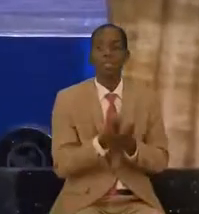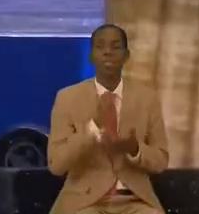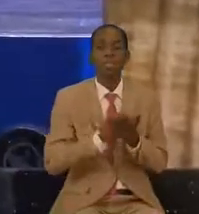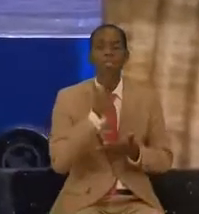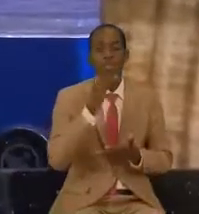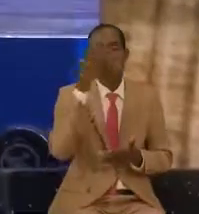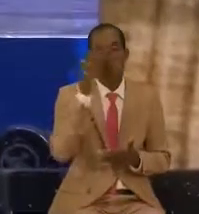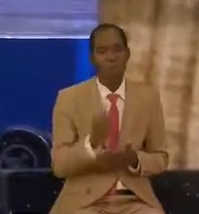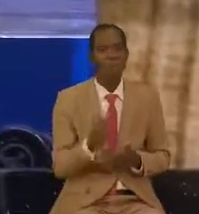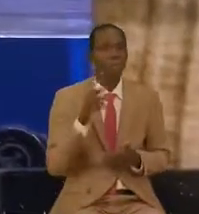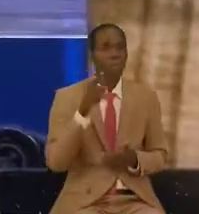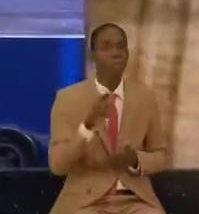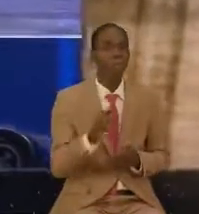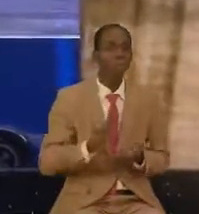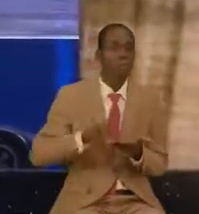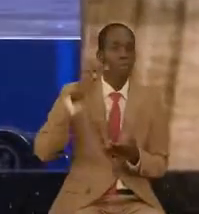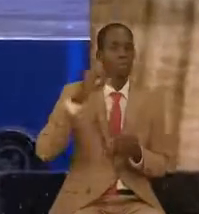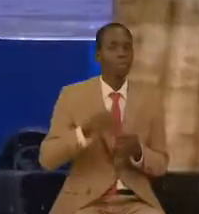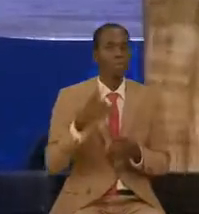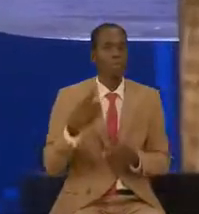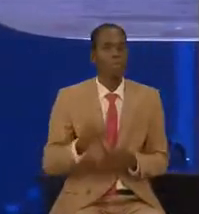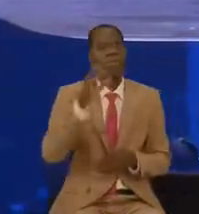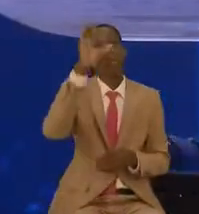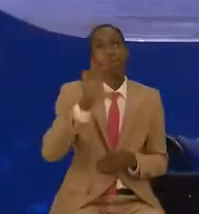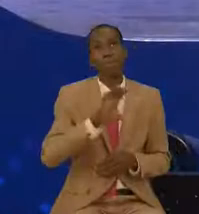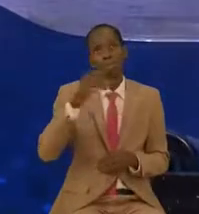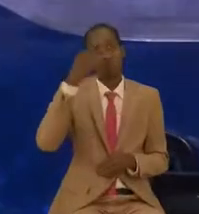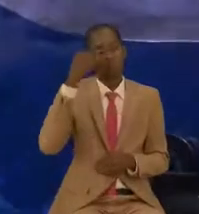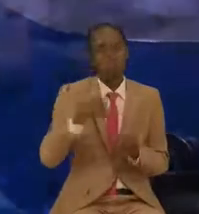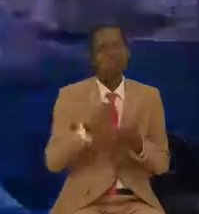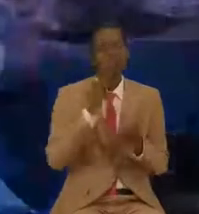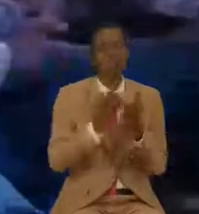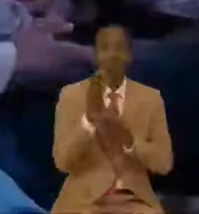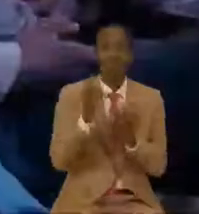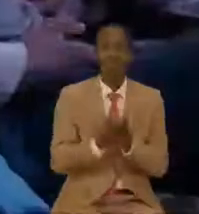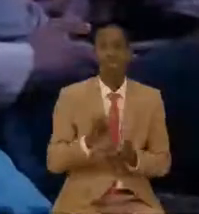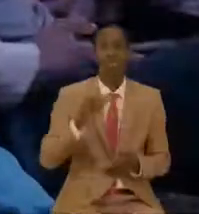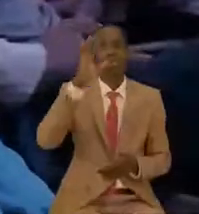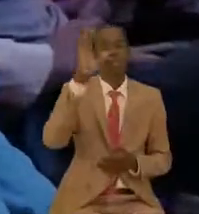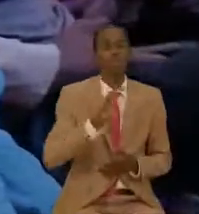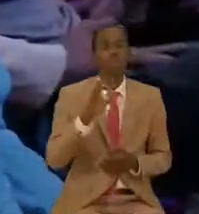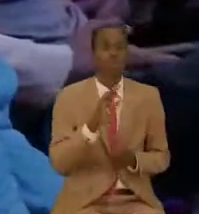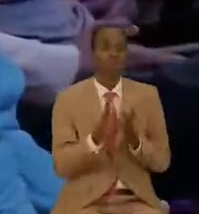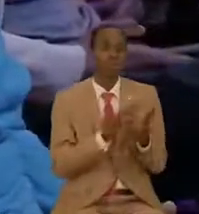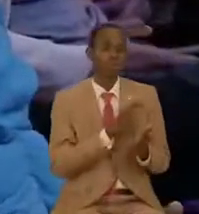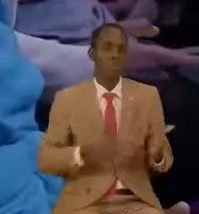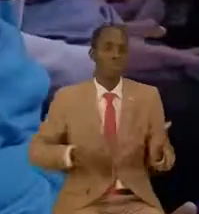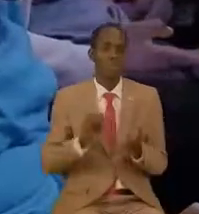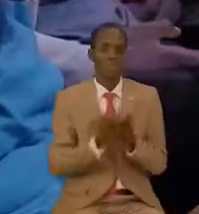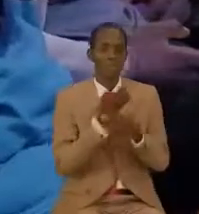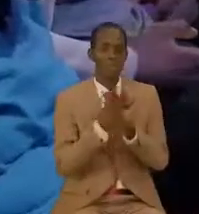je me glorifie de la croix de Christ. Parce que c'est par la croix de Jésus-Christ qu'il l'a délivré, qu'il